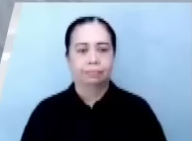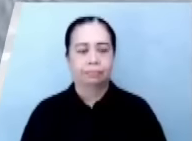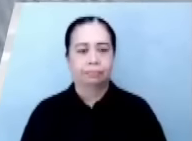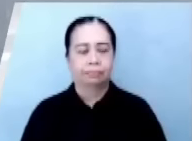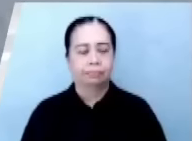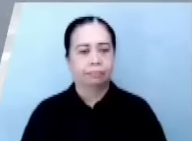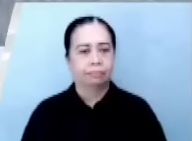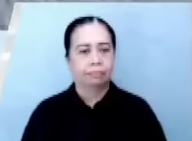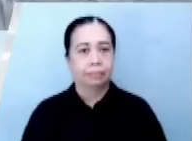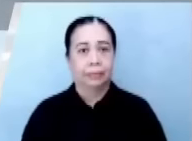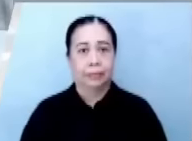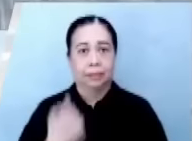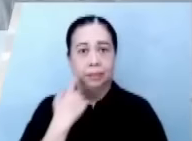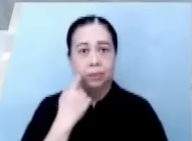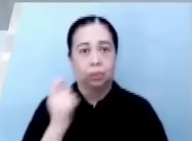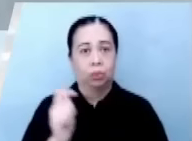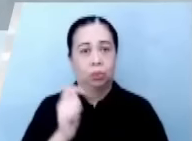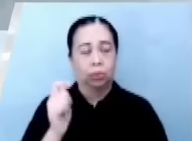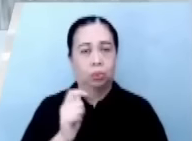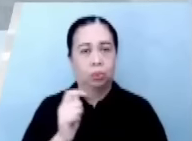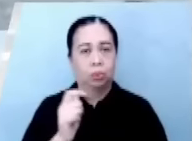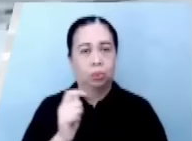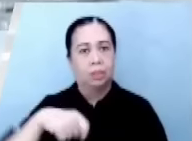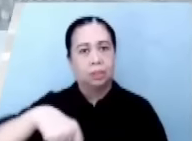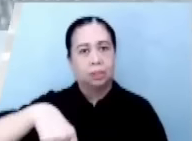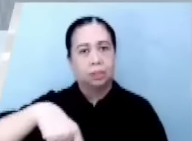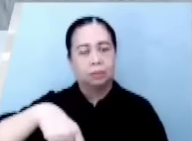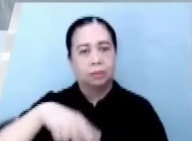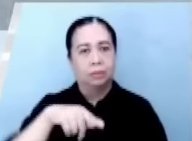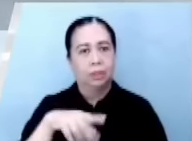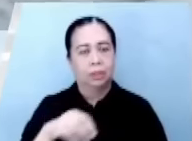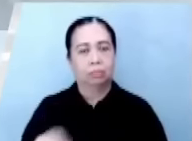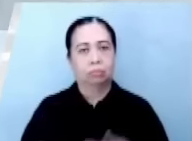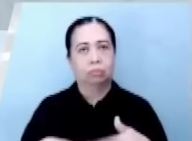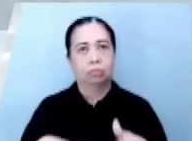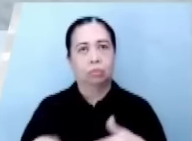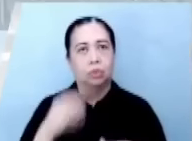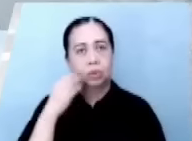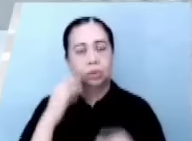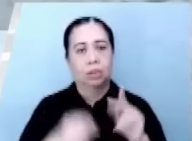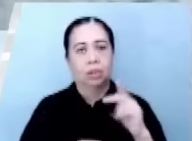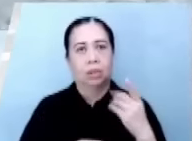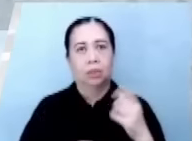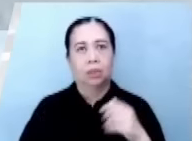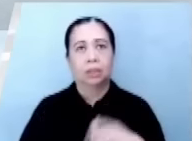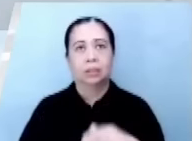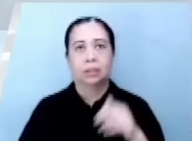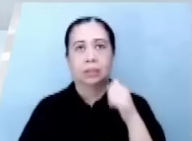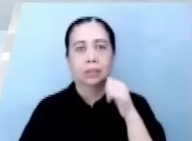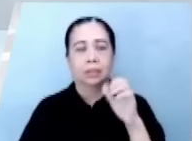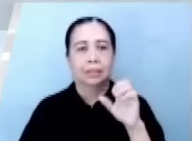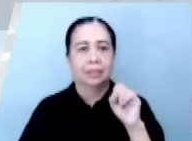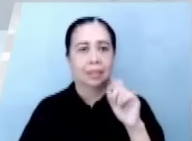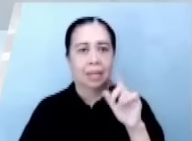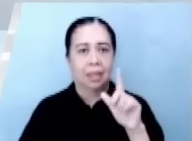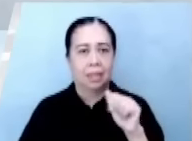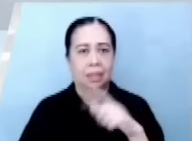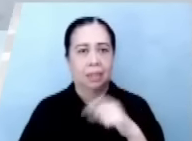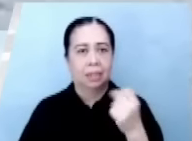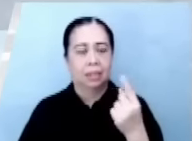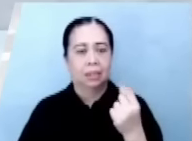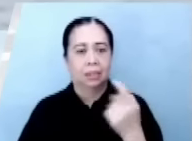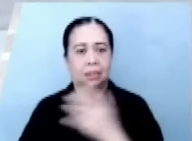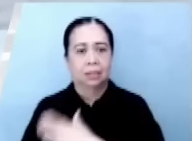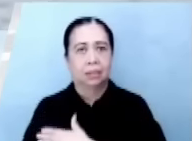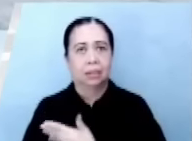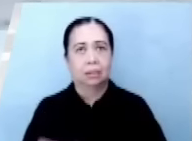Nitong Martes, bandang alas 11 ng gabi, naglalakad pa uwi si kagawad Stella Sky Lim at ang 11 taong gulang niyang anak